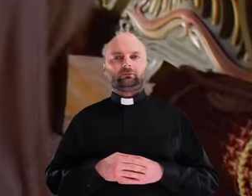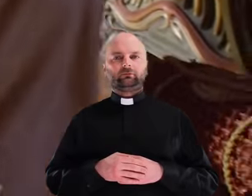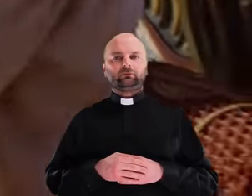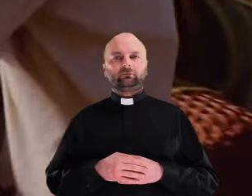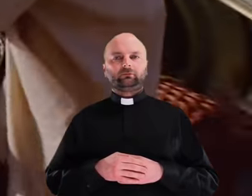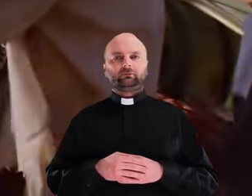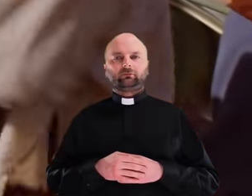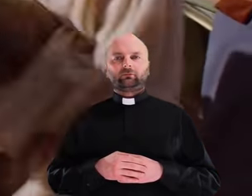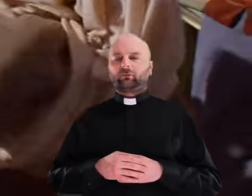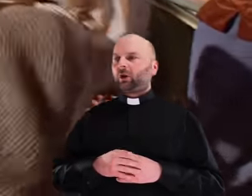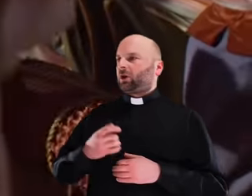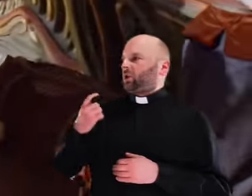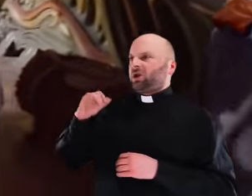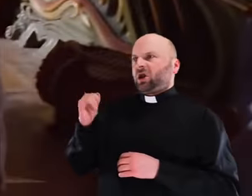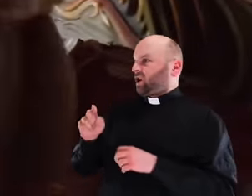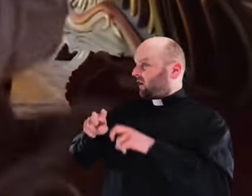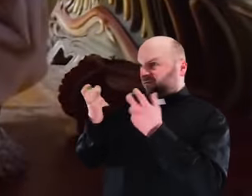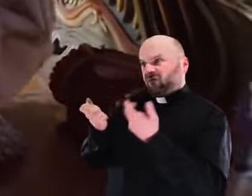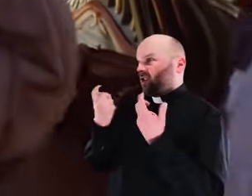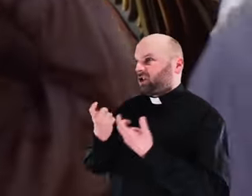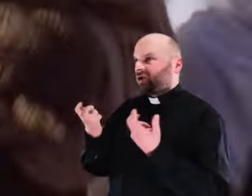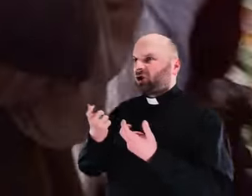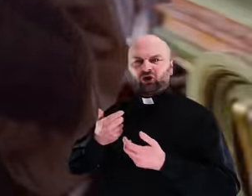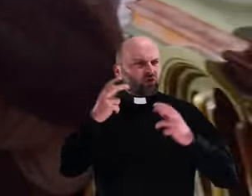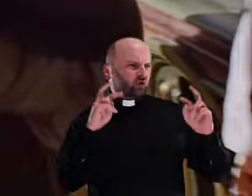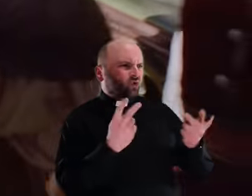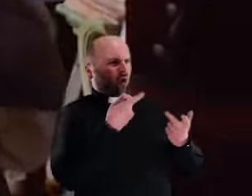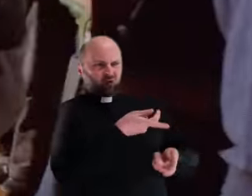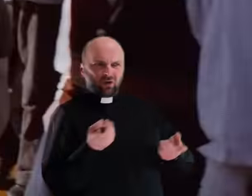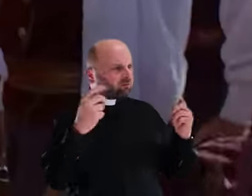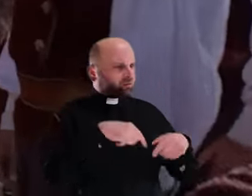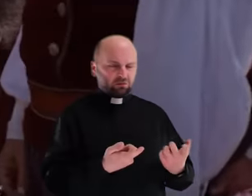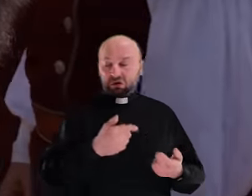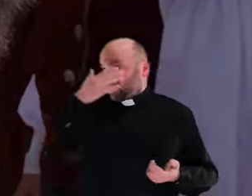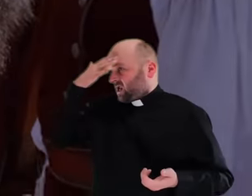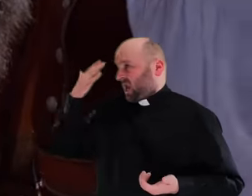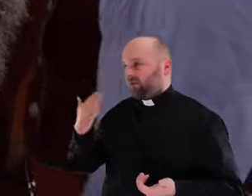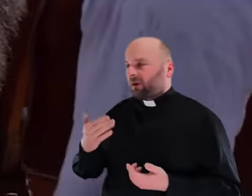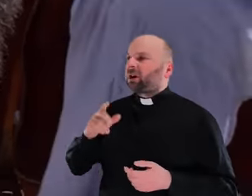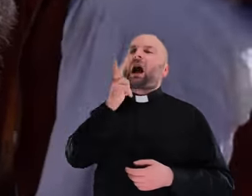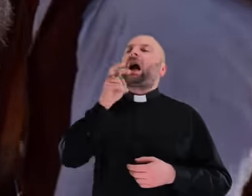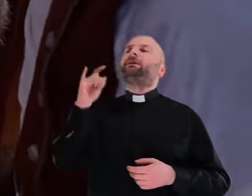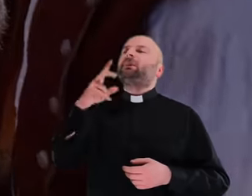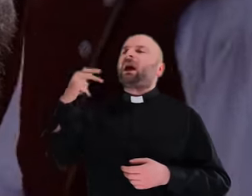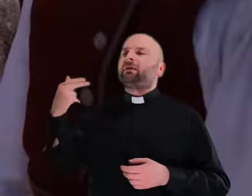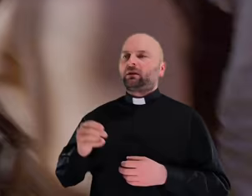Co za przeżycie? Skąd wy się tu w ogóle wzięliście? Nie mam zielonego pojęcia. Kaspian!